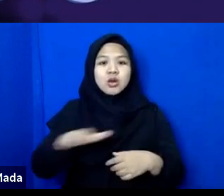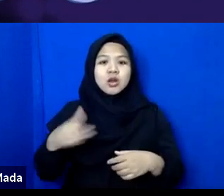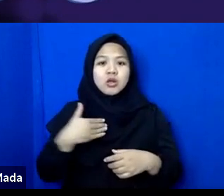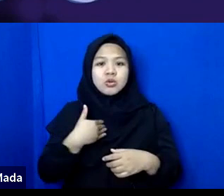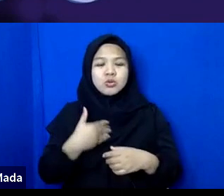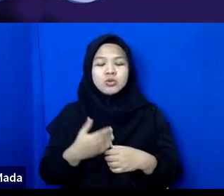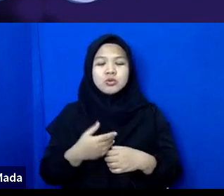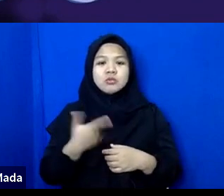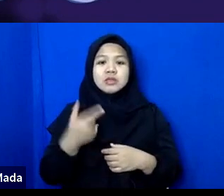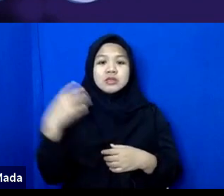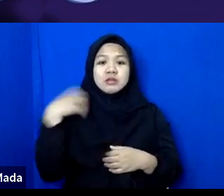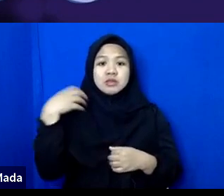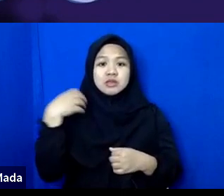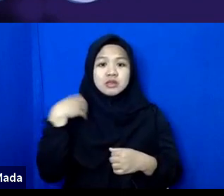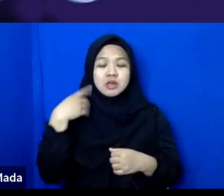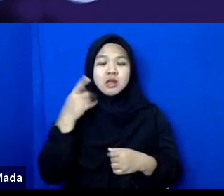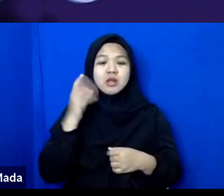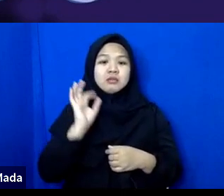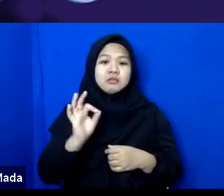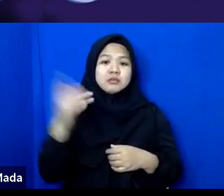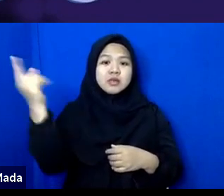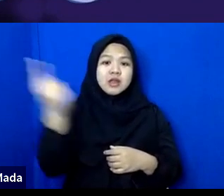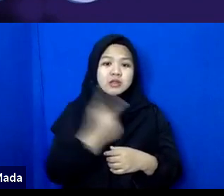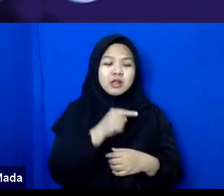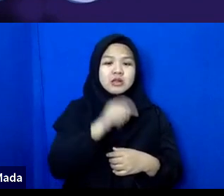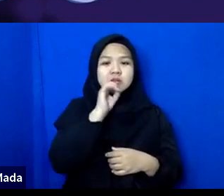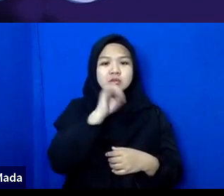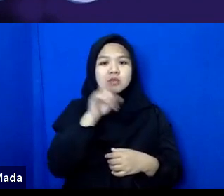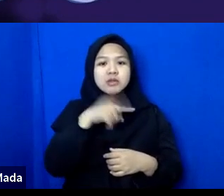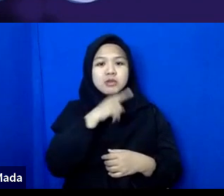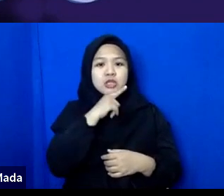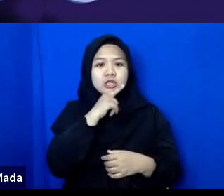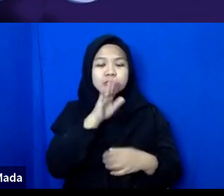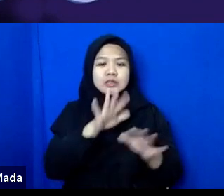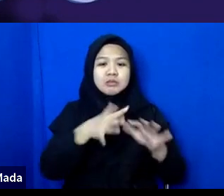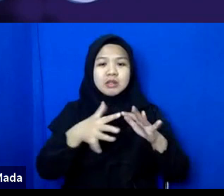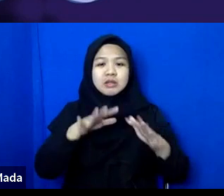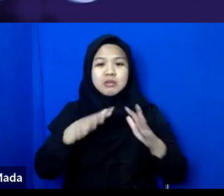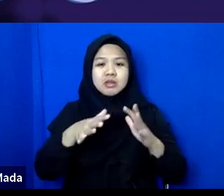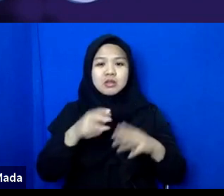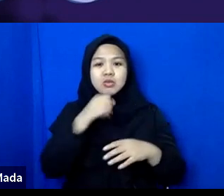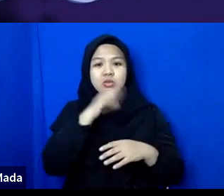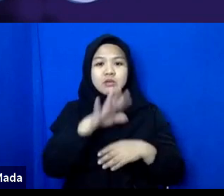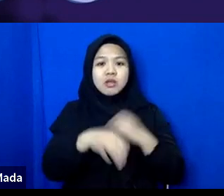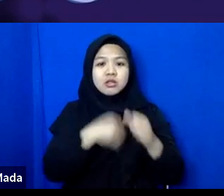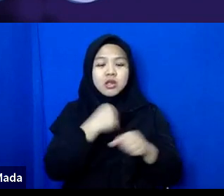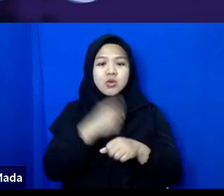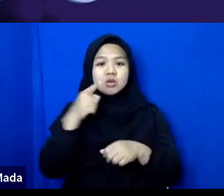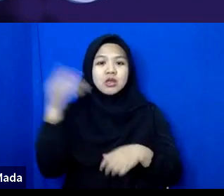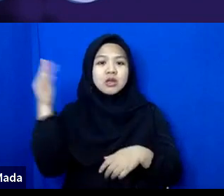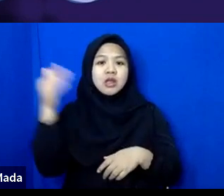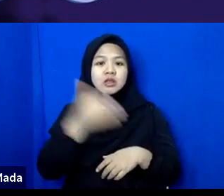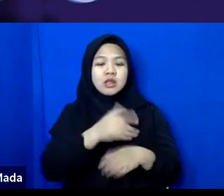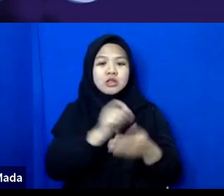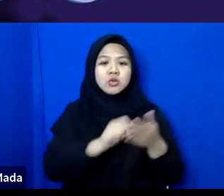butuh ketika di Amerika ketika dia datang dia bilang dengan bahasa Inggris yang masih terbata-bata ya Diamond lima tahun dia datang